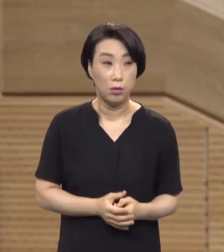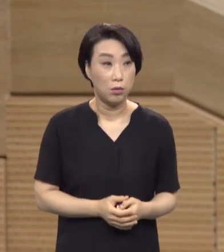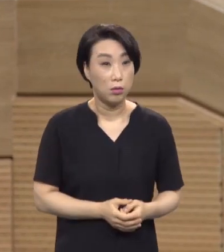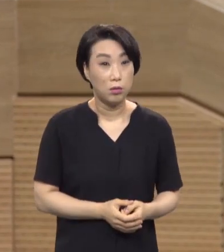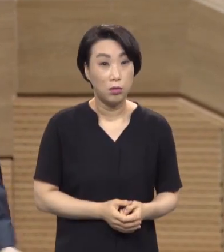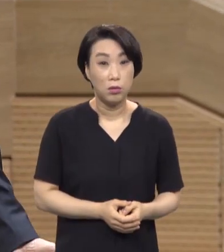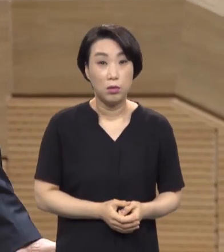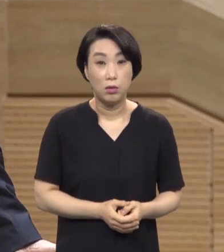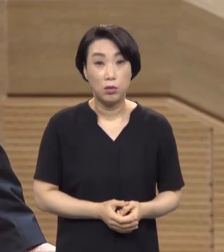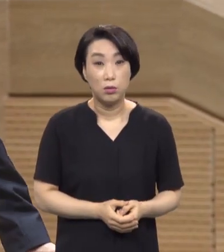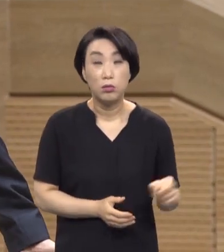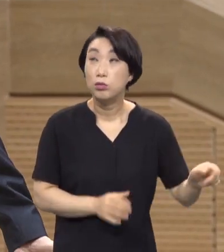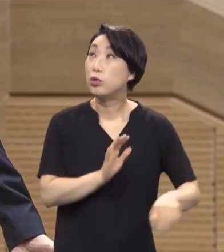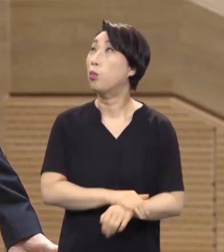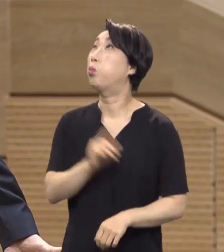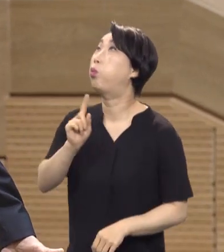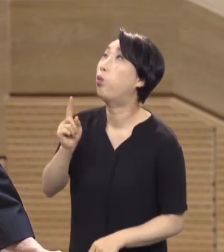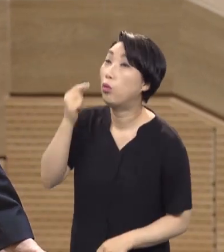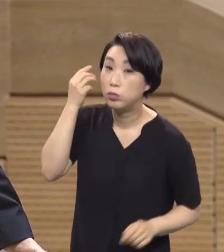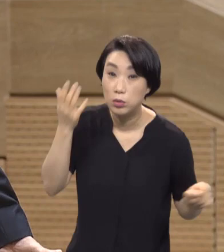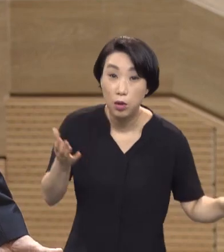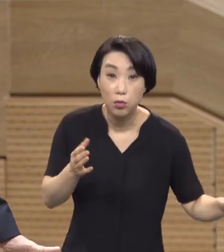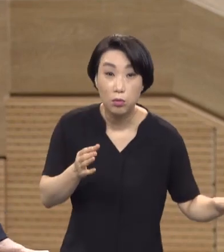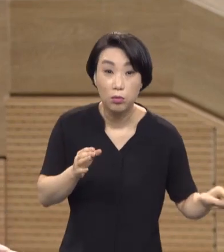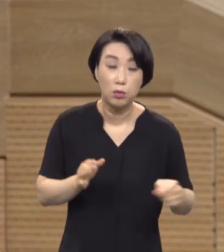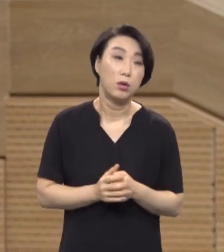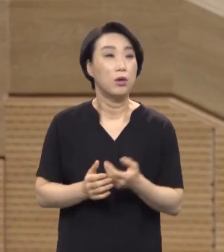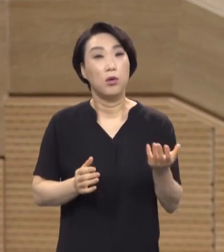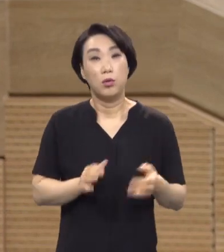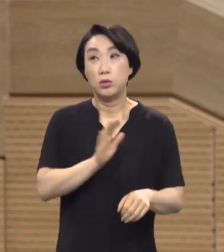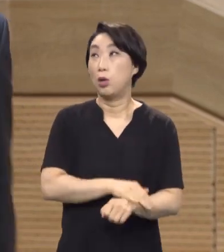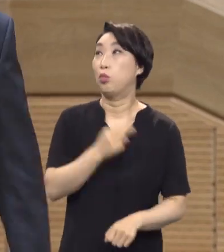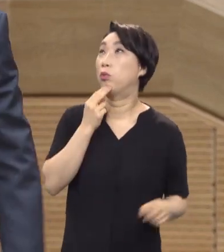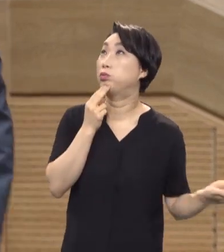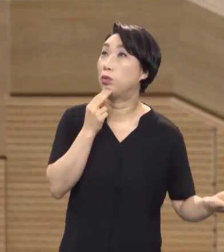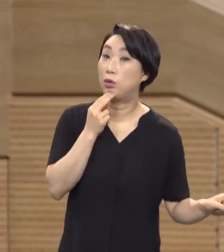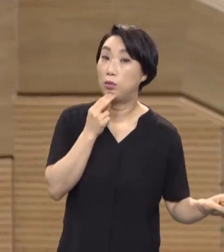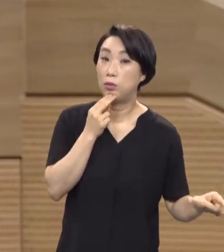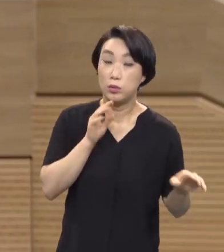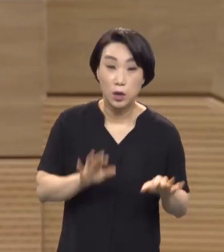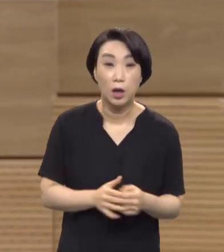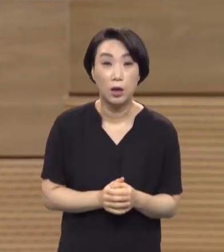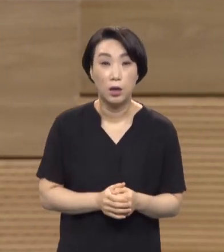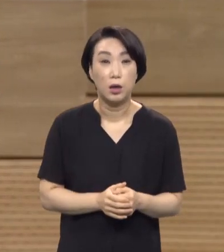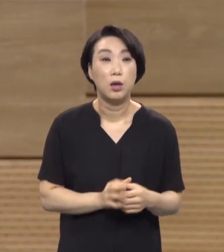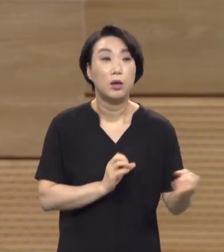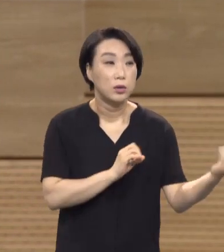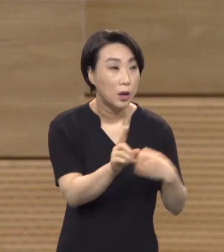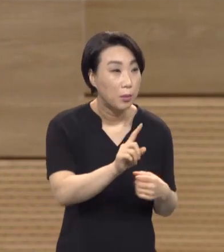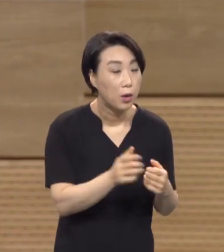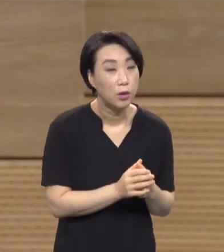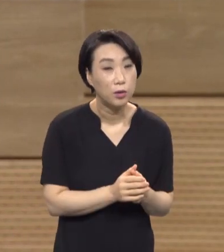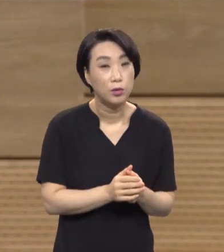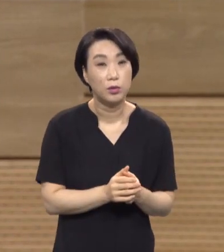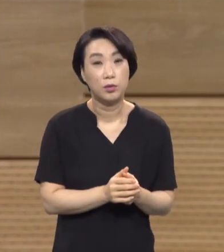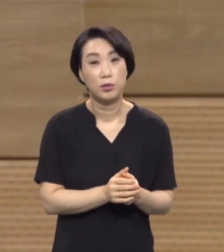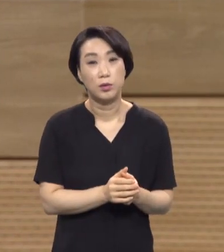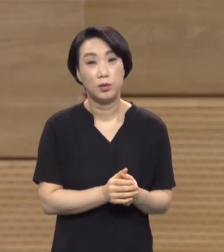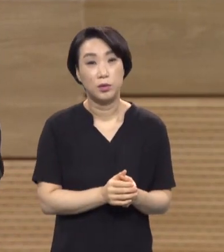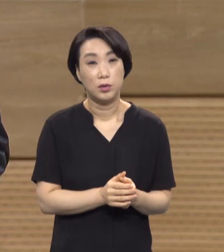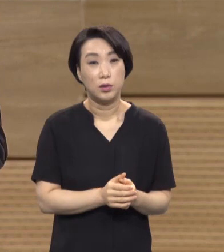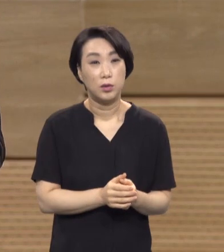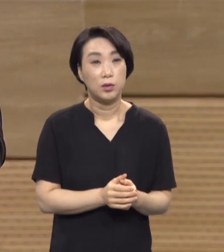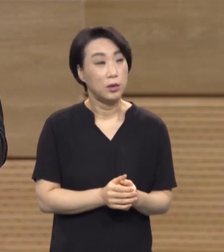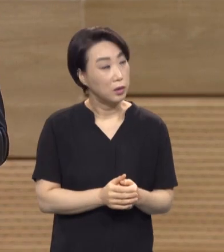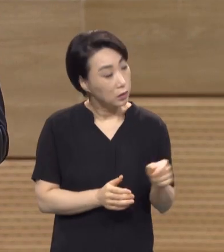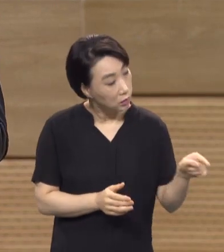따져. 잘못이 뭐 있냐 이 말이오. 우린 잘못 없다 이 말이오. 그러니까 뭐라고 주님 말씀하시느냐?